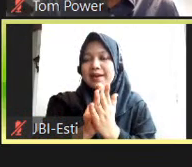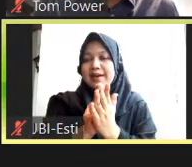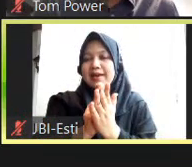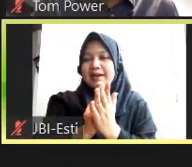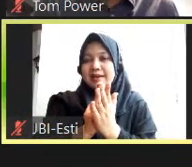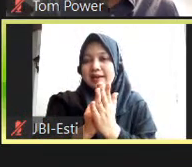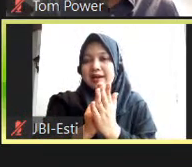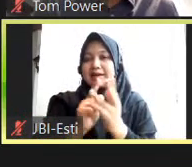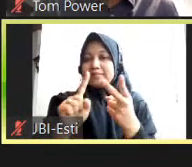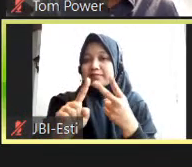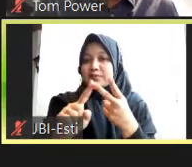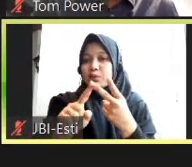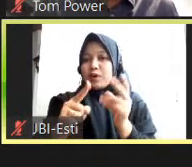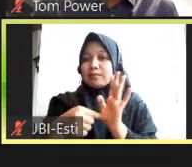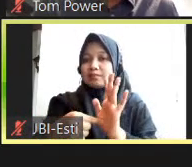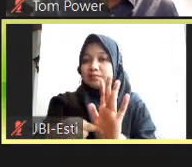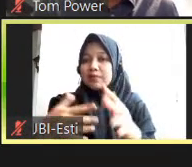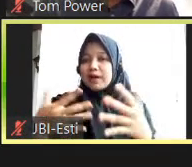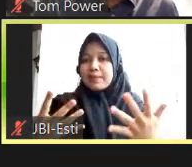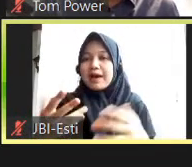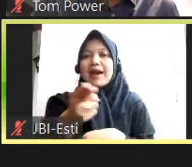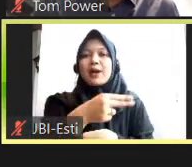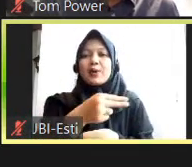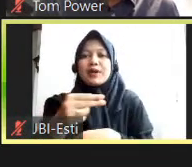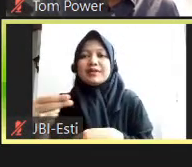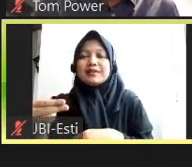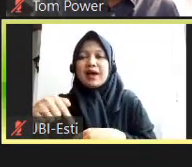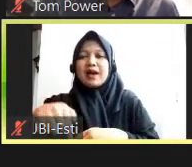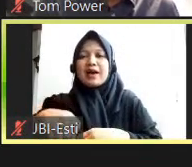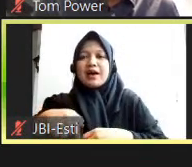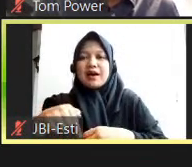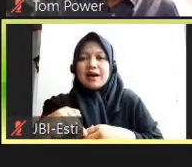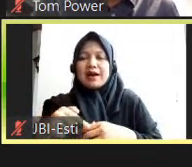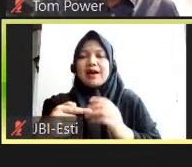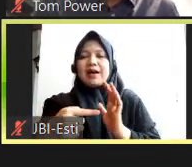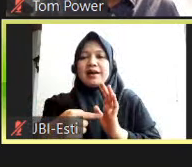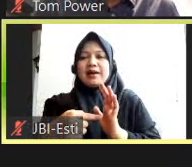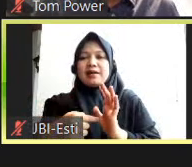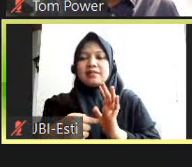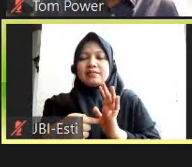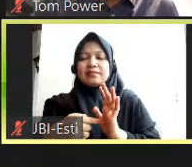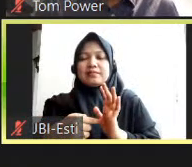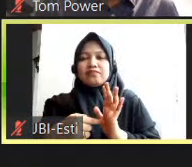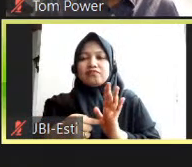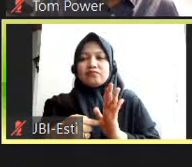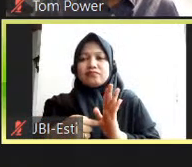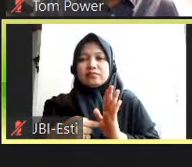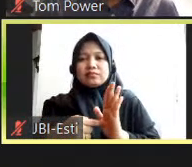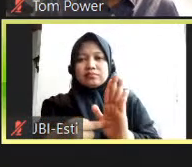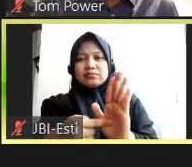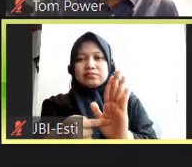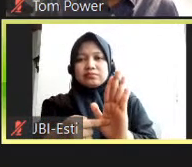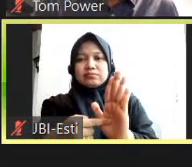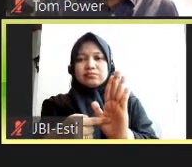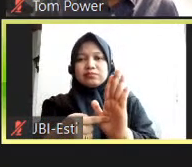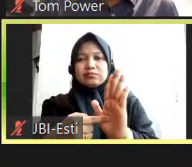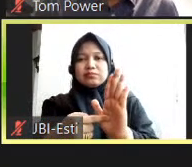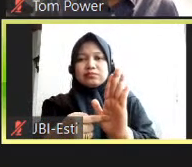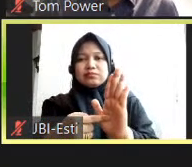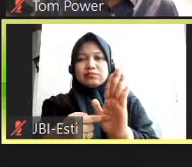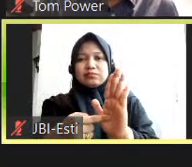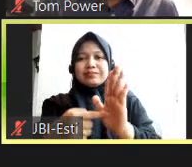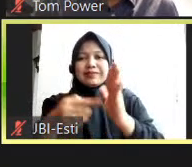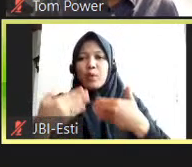memperlihatkan bahwa Indonesia menjadi salah satu negara yang mengindikasikan adanya penurunan ruang sipil, khususnya dalam